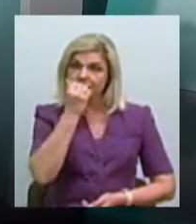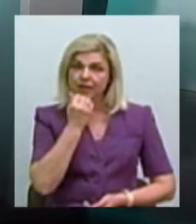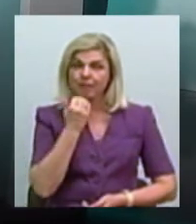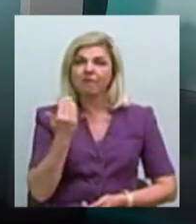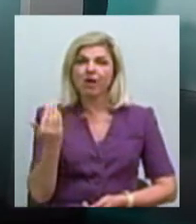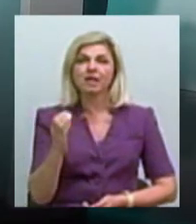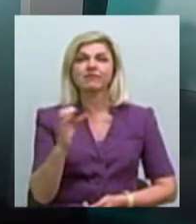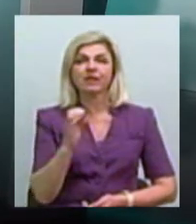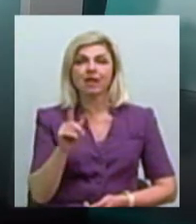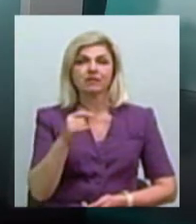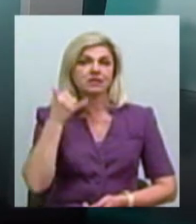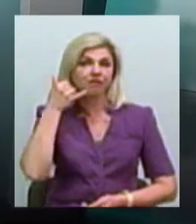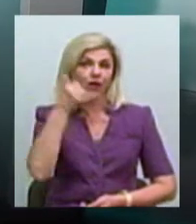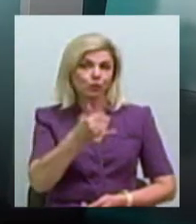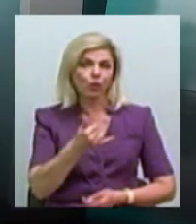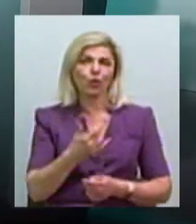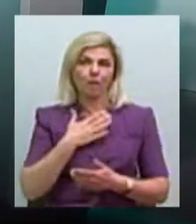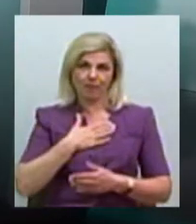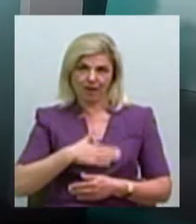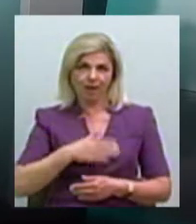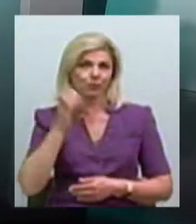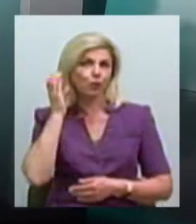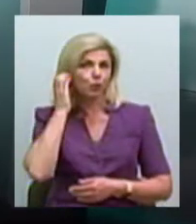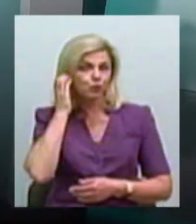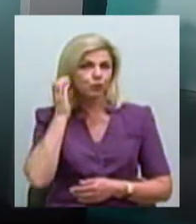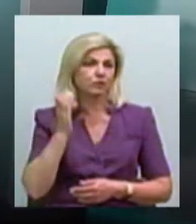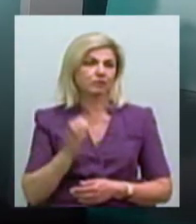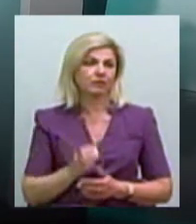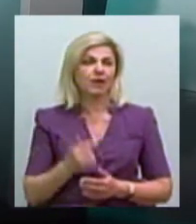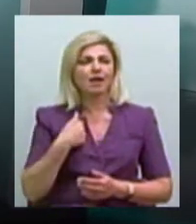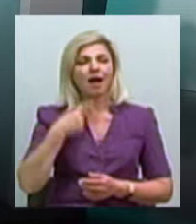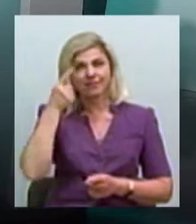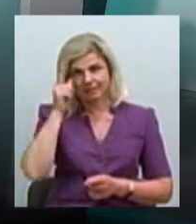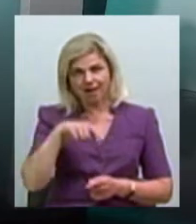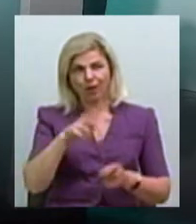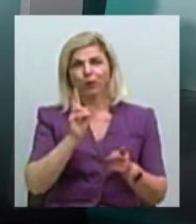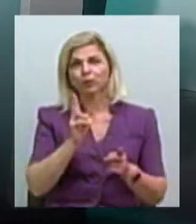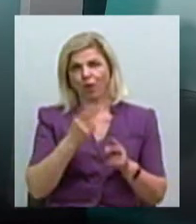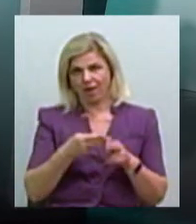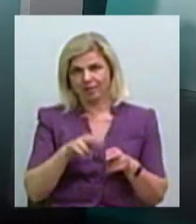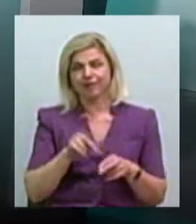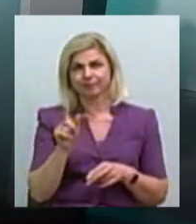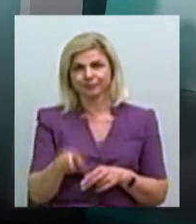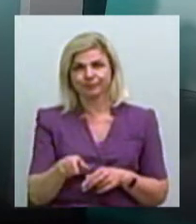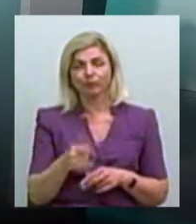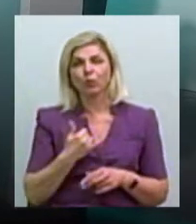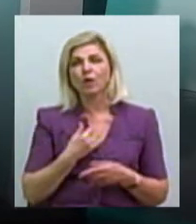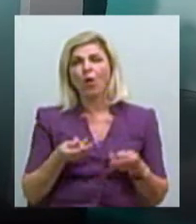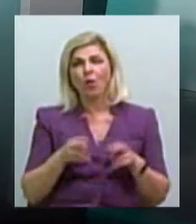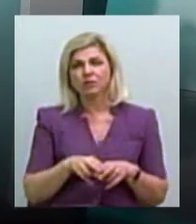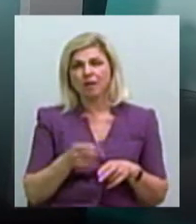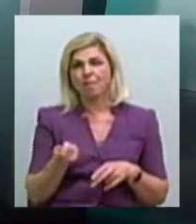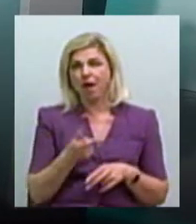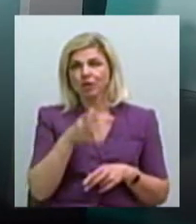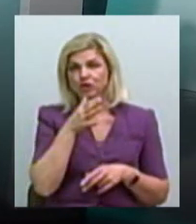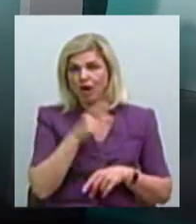за ваш дзвінок. Я думаю, що приємно почути такі відверті слова. Я знаю, хто це. У нас залишається дуже мало часу,